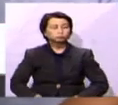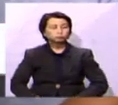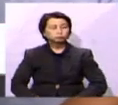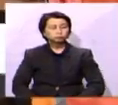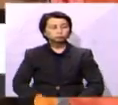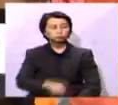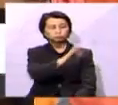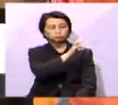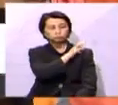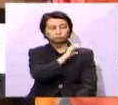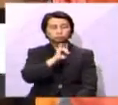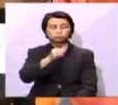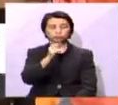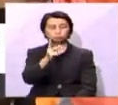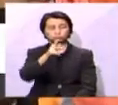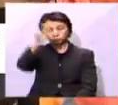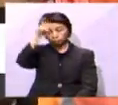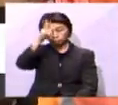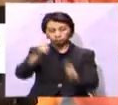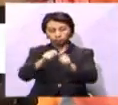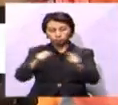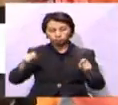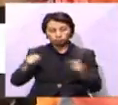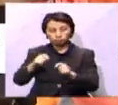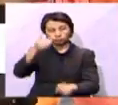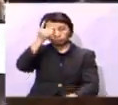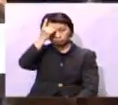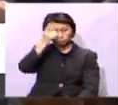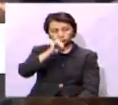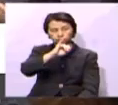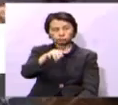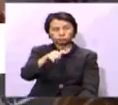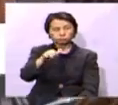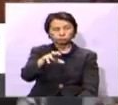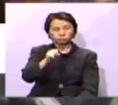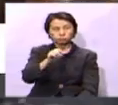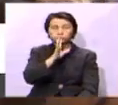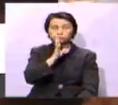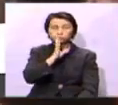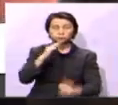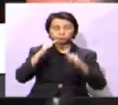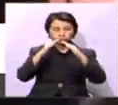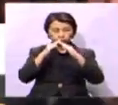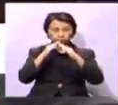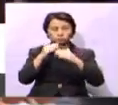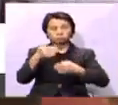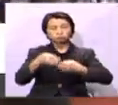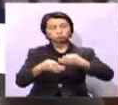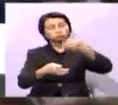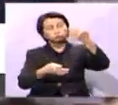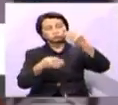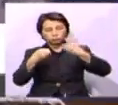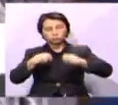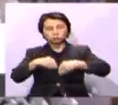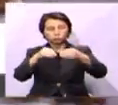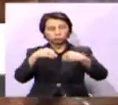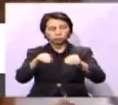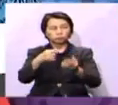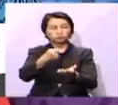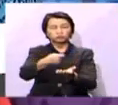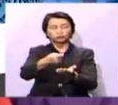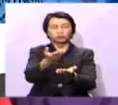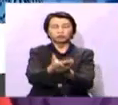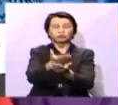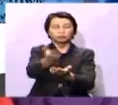Pengerusi Jawatan Kuasa Perumahan dan Kerajaan Tempatan Johor, Dato' Mat Jaiz Sardai berkata rumah tersebut akan dijual melalui skim sewa